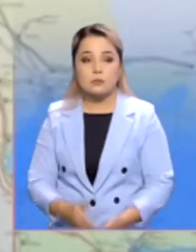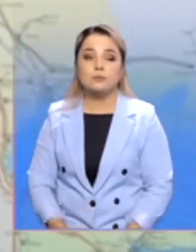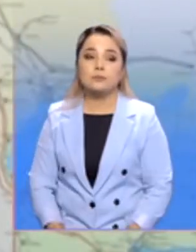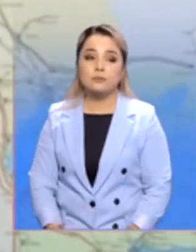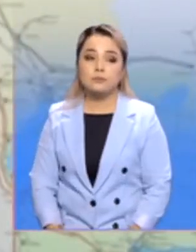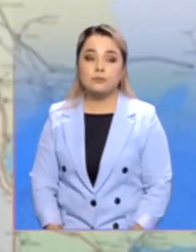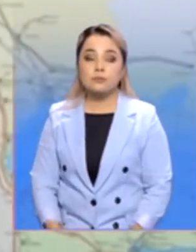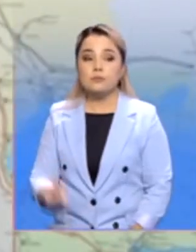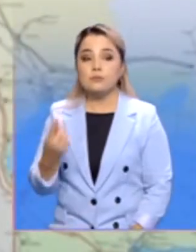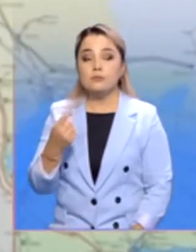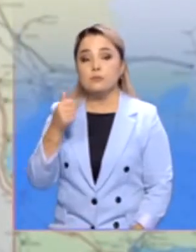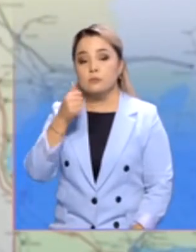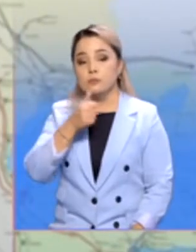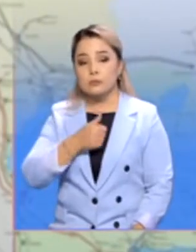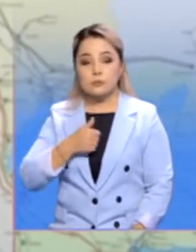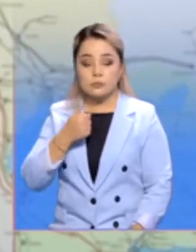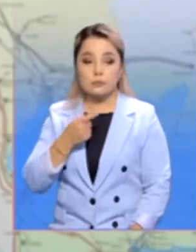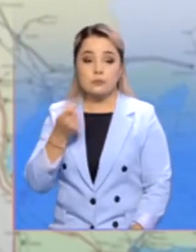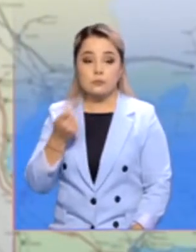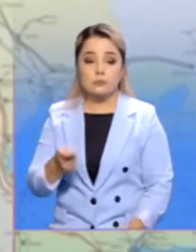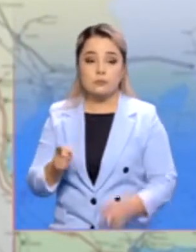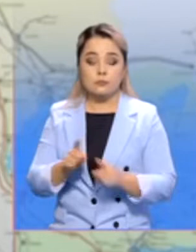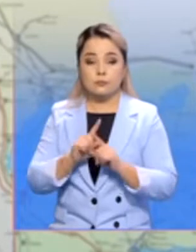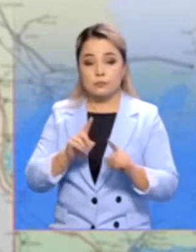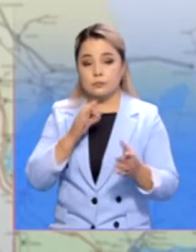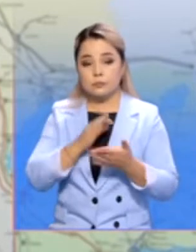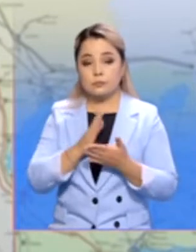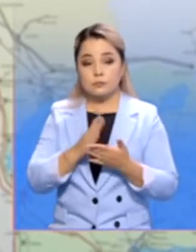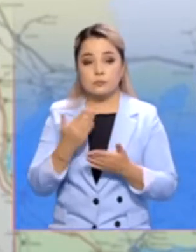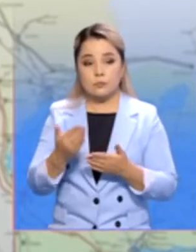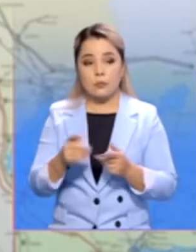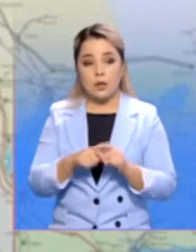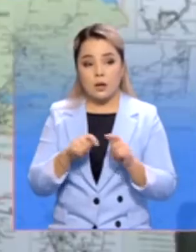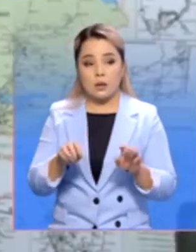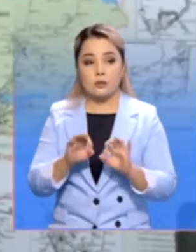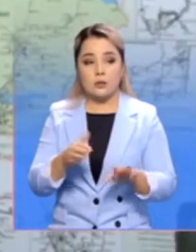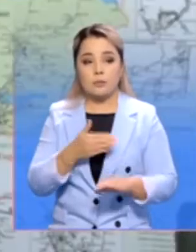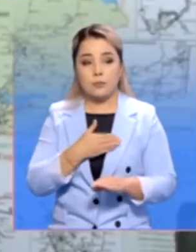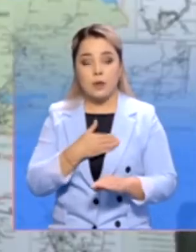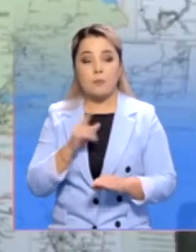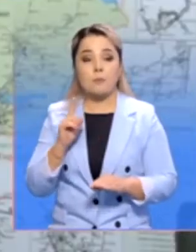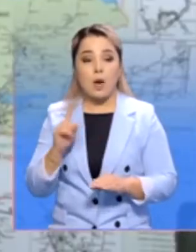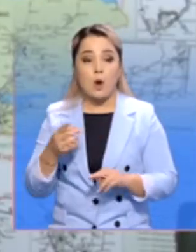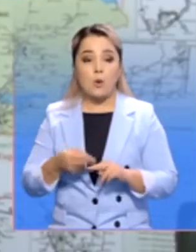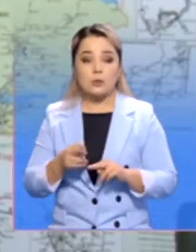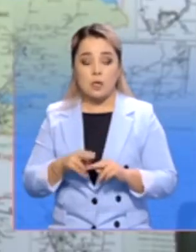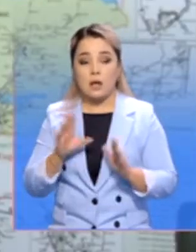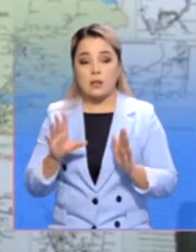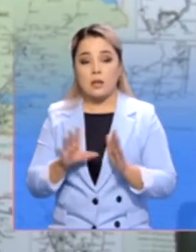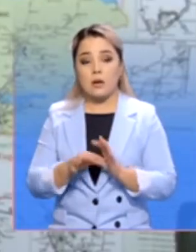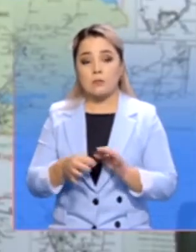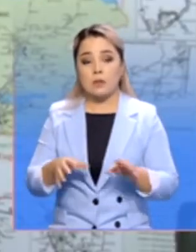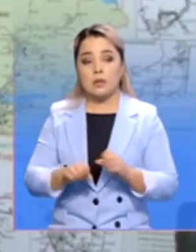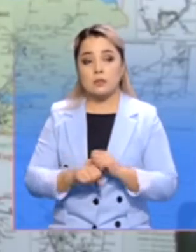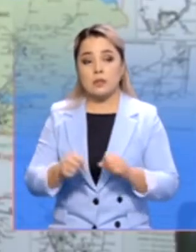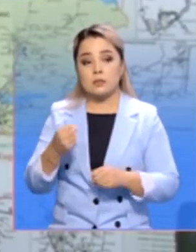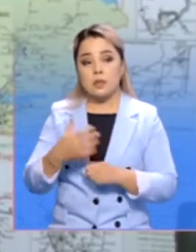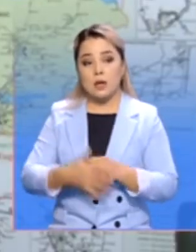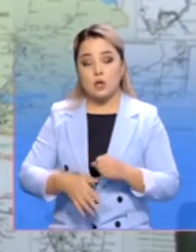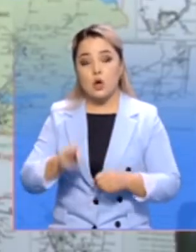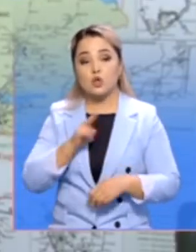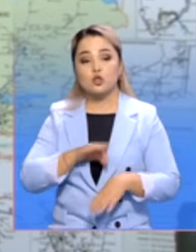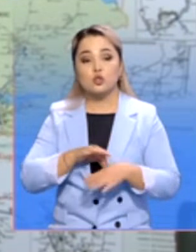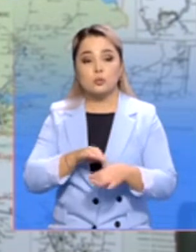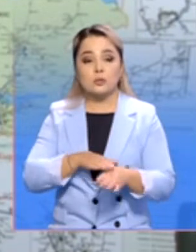Бірінші жылдан бастап ол арзан болып кетеді деп айтуға болмайды, оны біз ашық айтуымыз керек. Бірақ бұл атомдық электростанцияның жұмыс